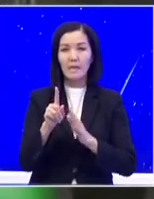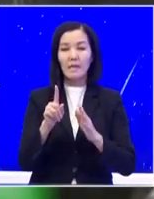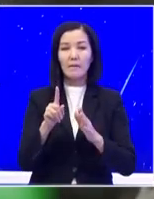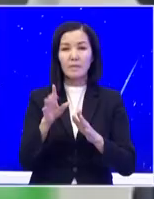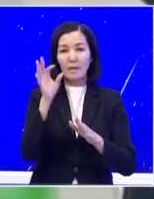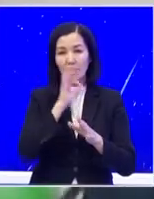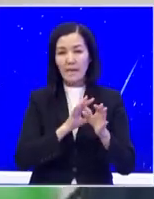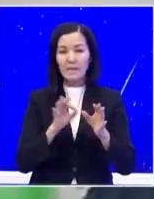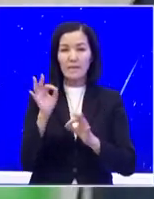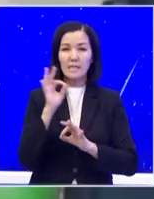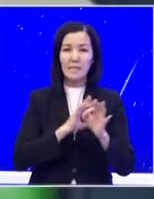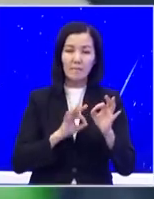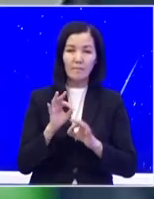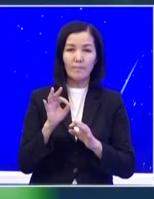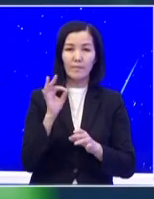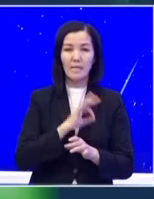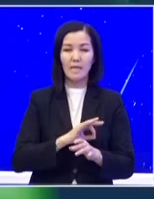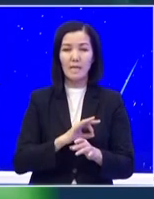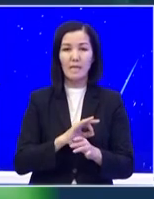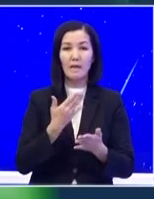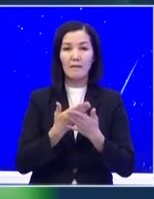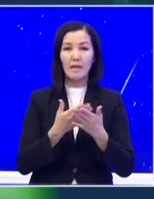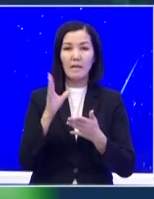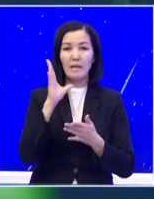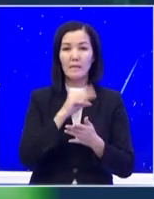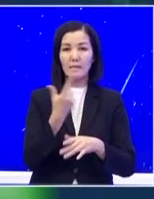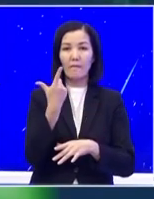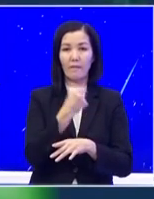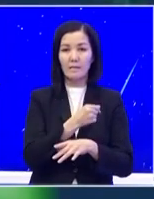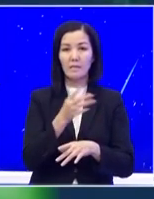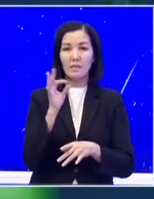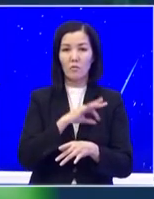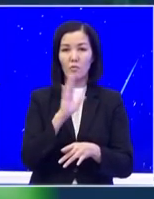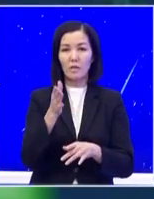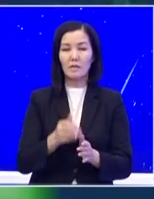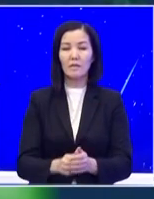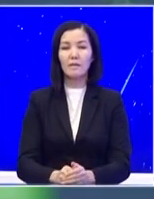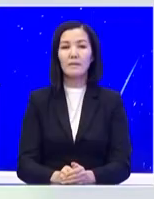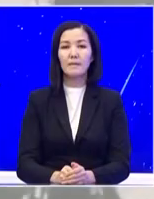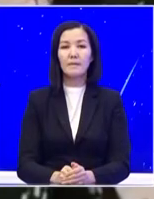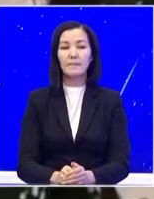дәрінің тиімділігі дәлелденсе, ол коронавирусқа қарсы вакцина ретінде қолданылады.